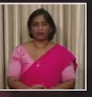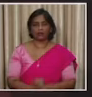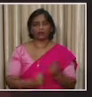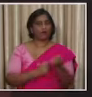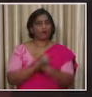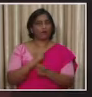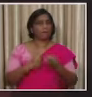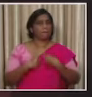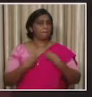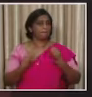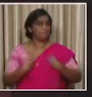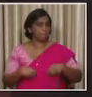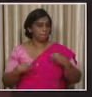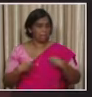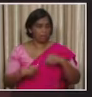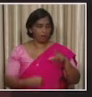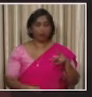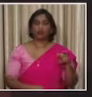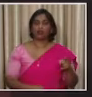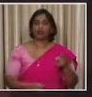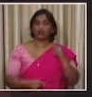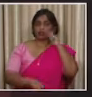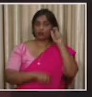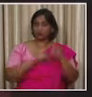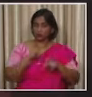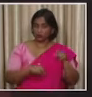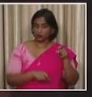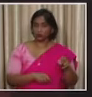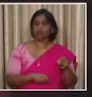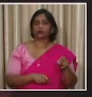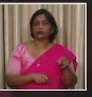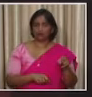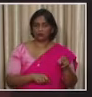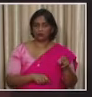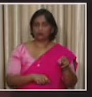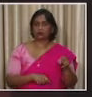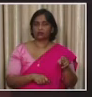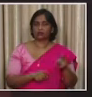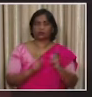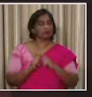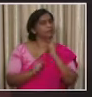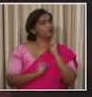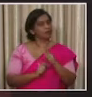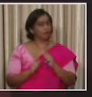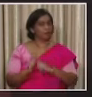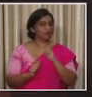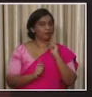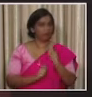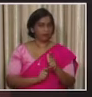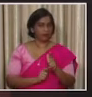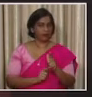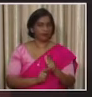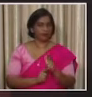වගා පාළුණු ගොවි ජනතාවට වන්දි ලබා දෙන්න කියලා.